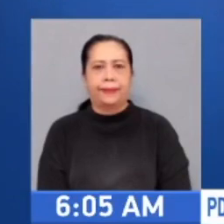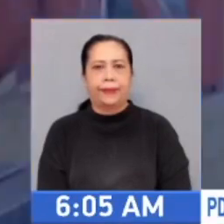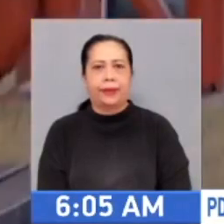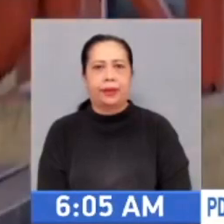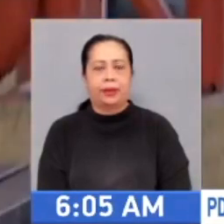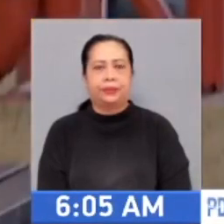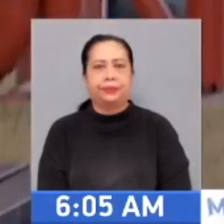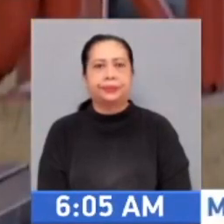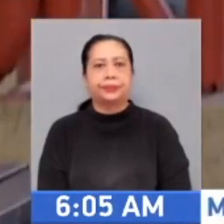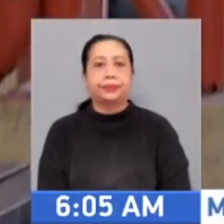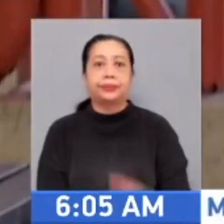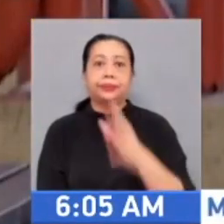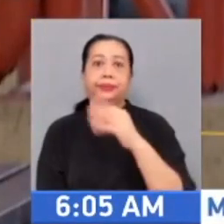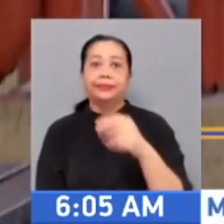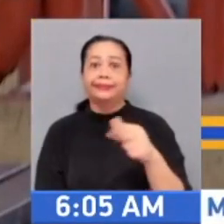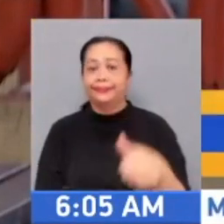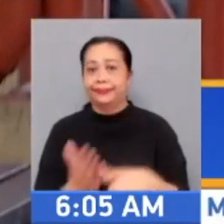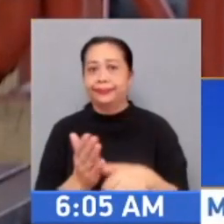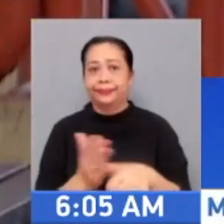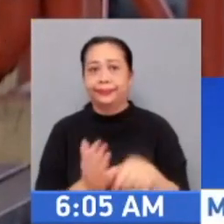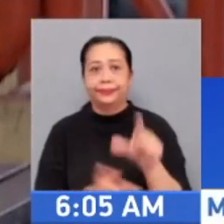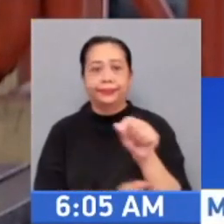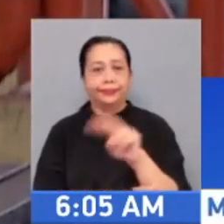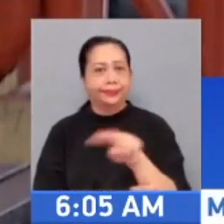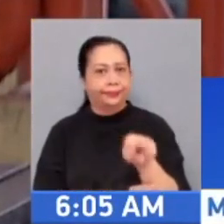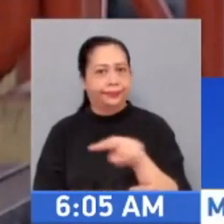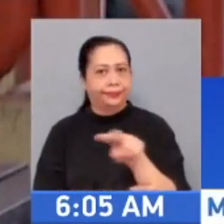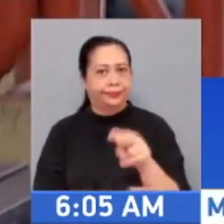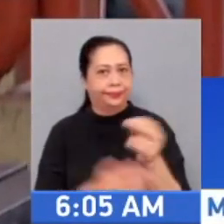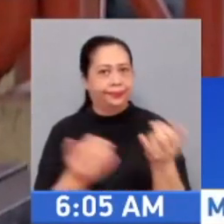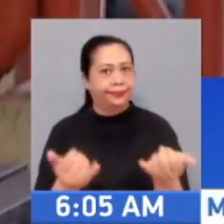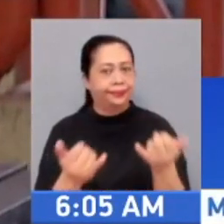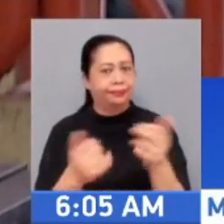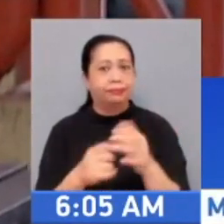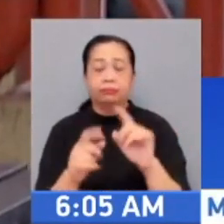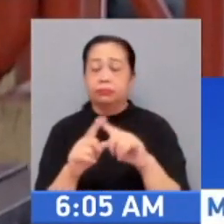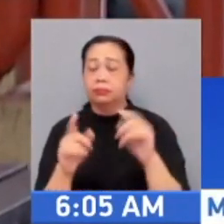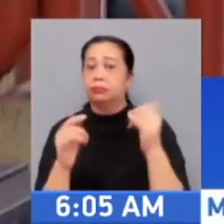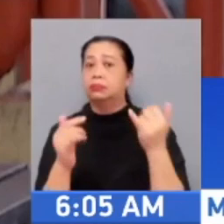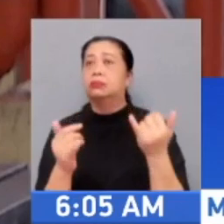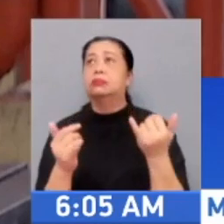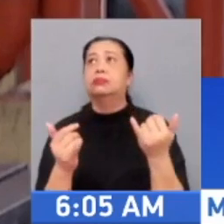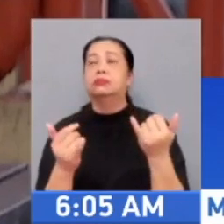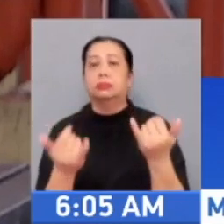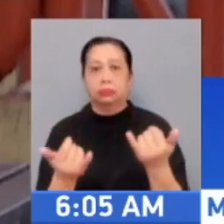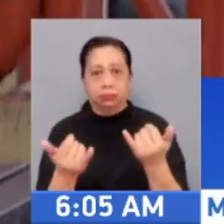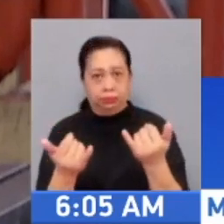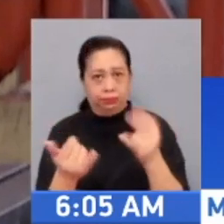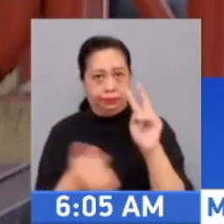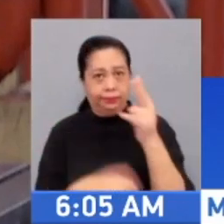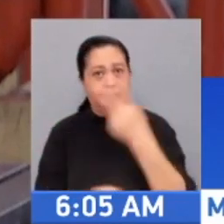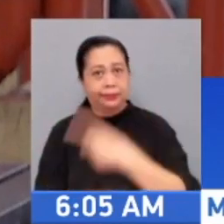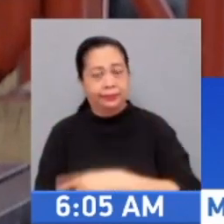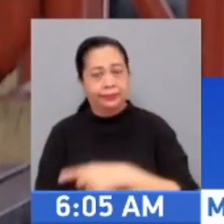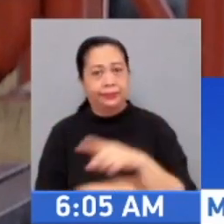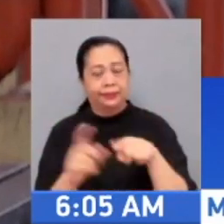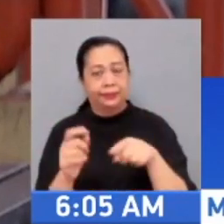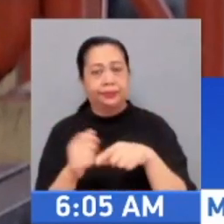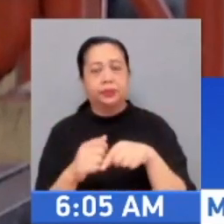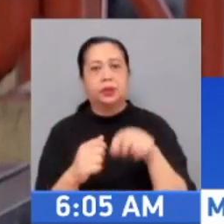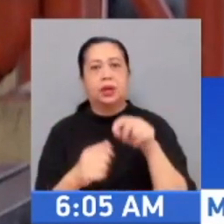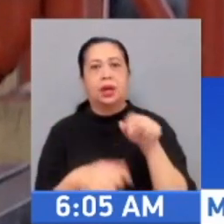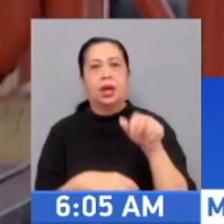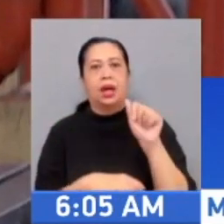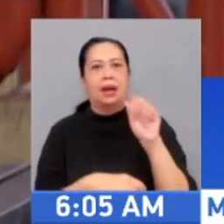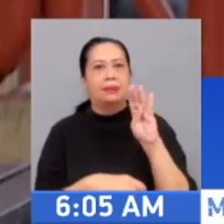At eleksyon 2022 na. Pero ngayon po ang ikalawang araw naman ng local absentee voting.